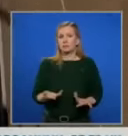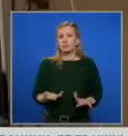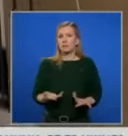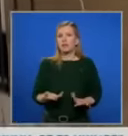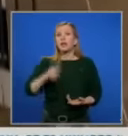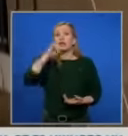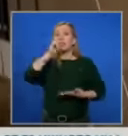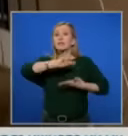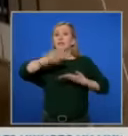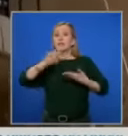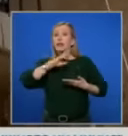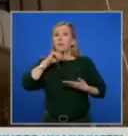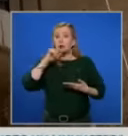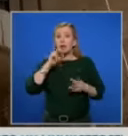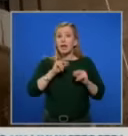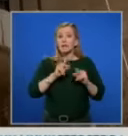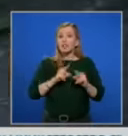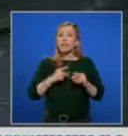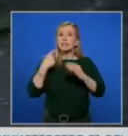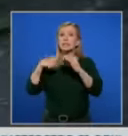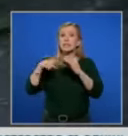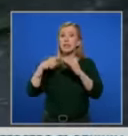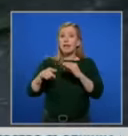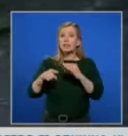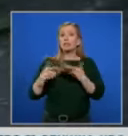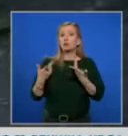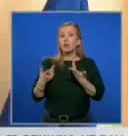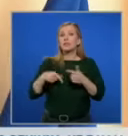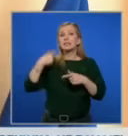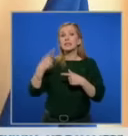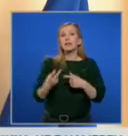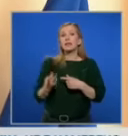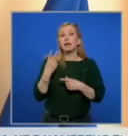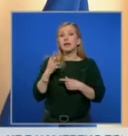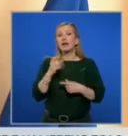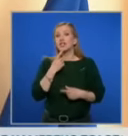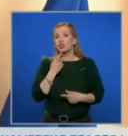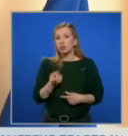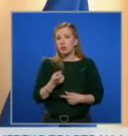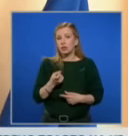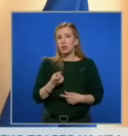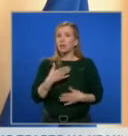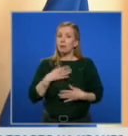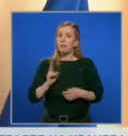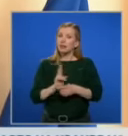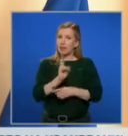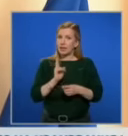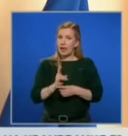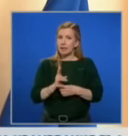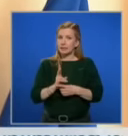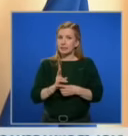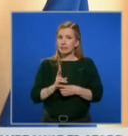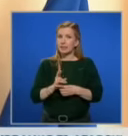МВР коментира, че сигналите били подавани след 2020 година и не били за насилие. Има 12 такива подадени сигнала,